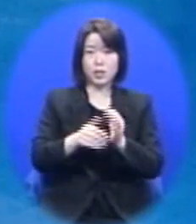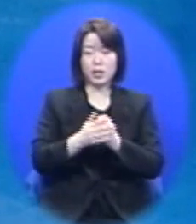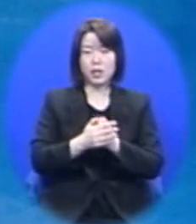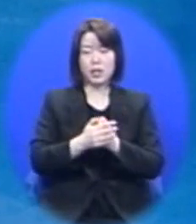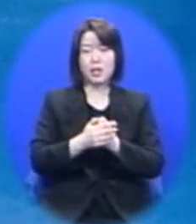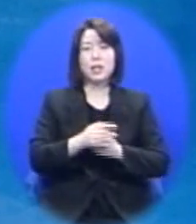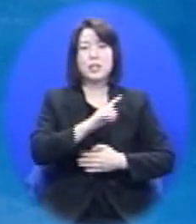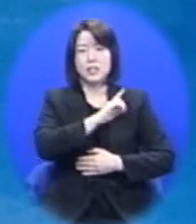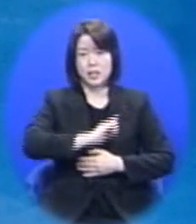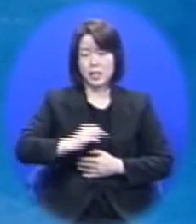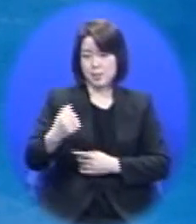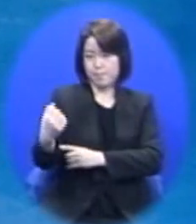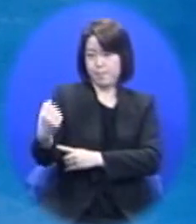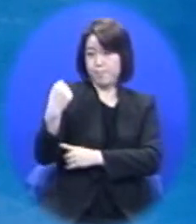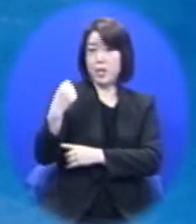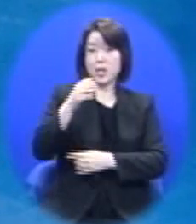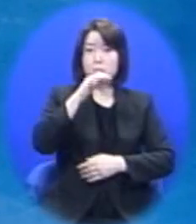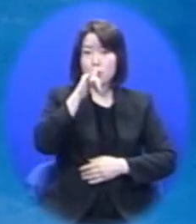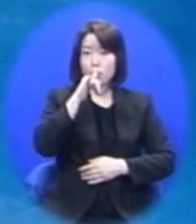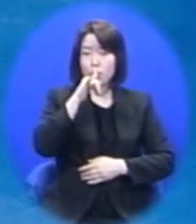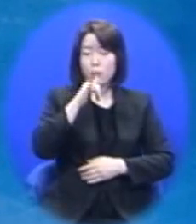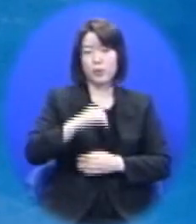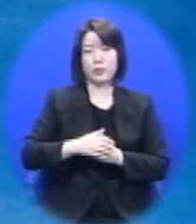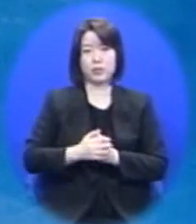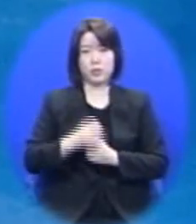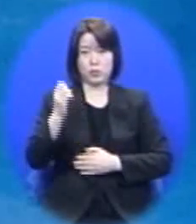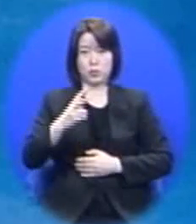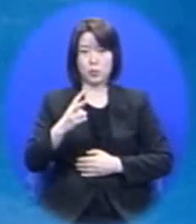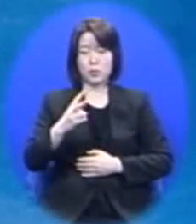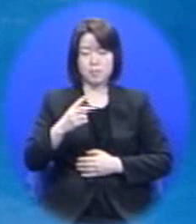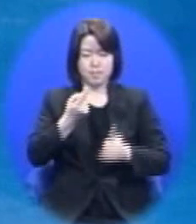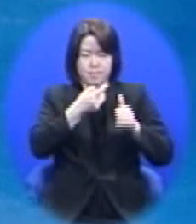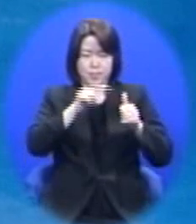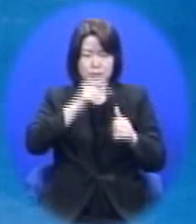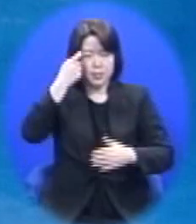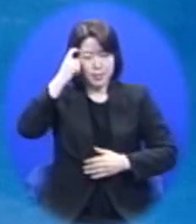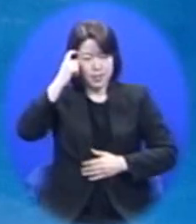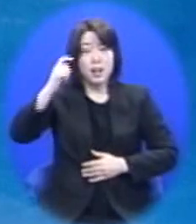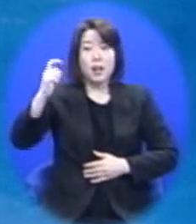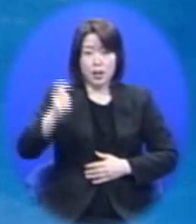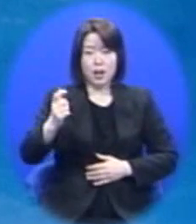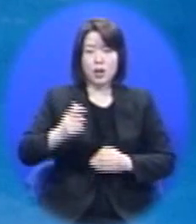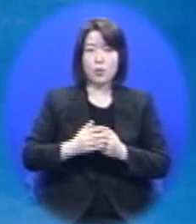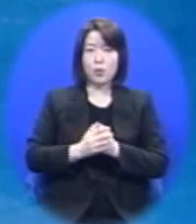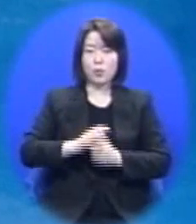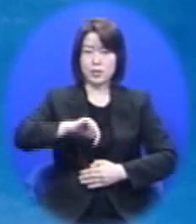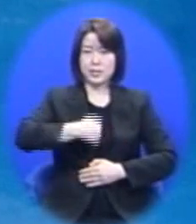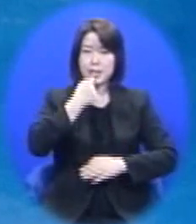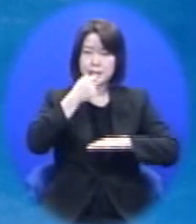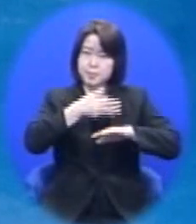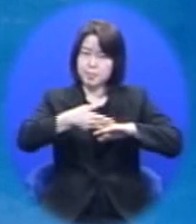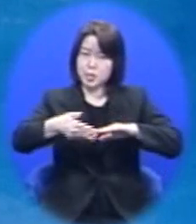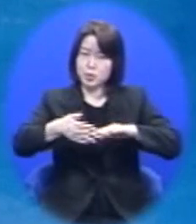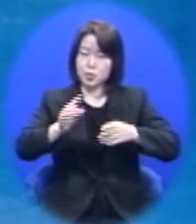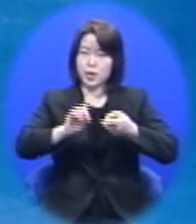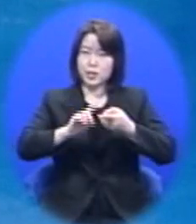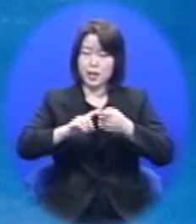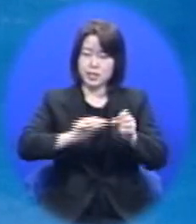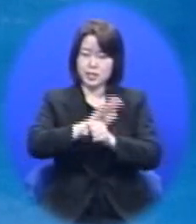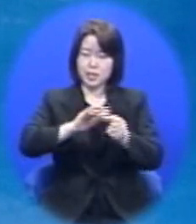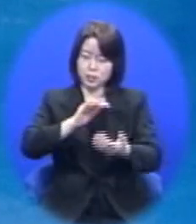가장 힘이 있고 그리고 의욕도 넘치고 그리고 자기 민족에 대한 사랑도